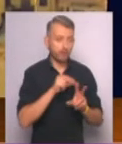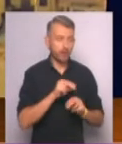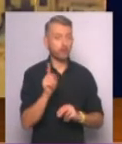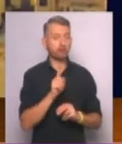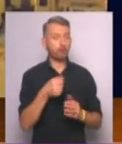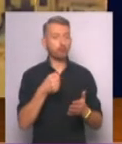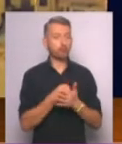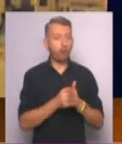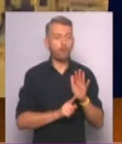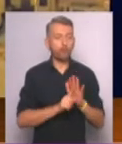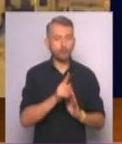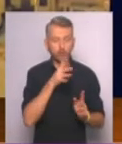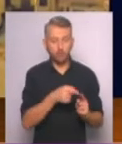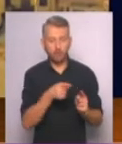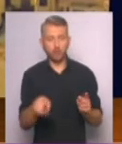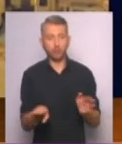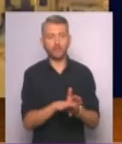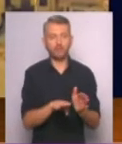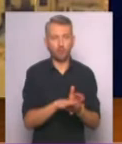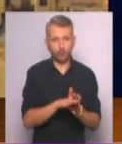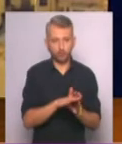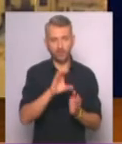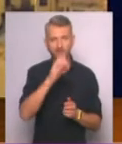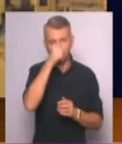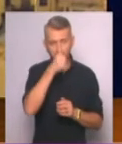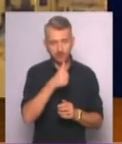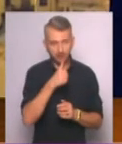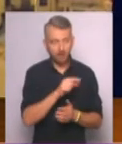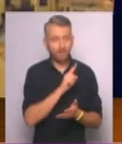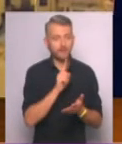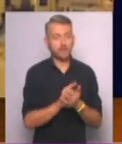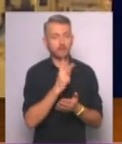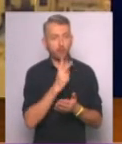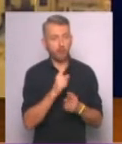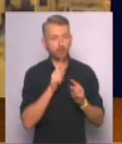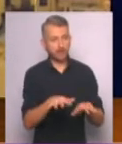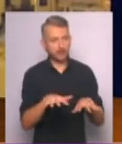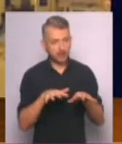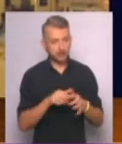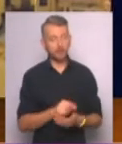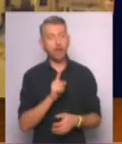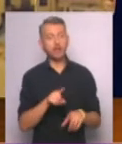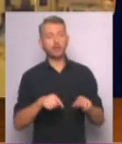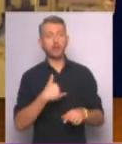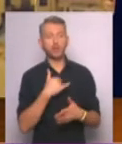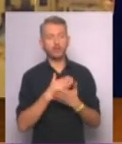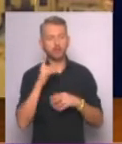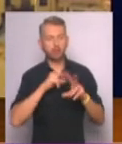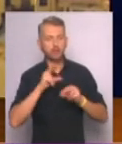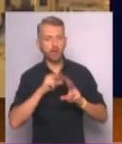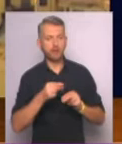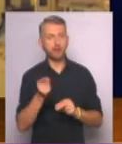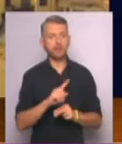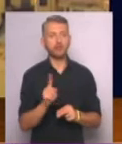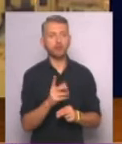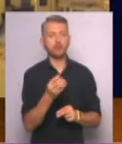до початку періоду відпусток у серпні вдасться його також і побачити на сесії. Але також у нас є сподівання на те, що